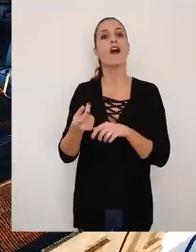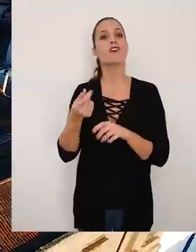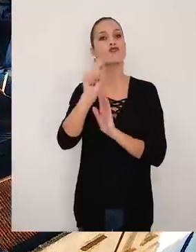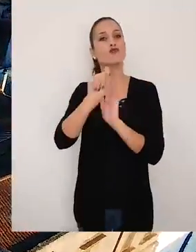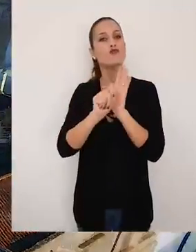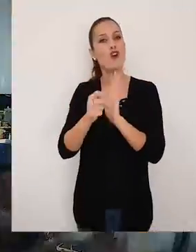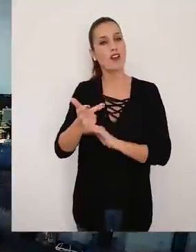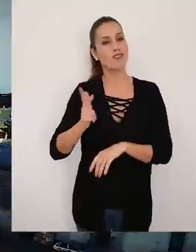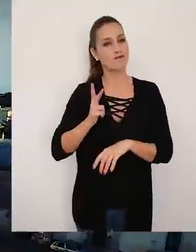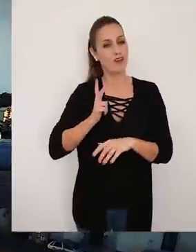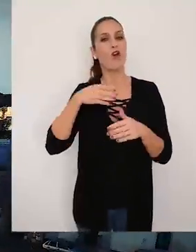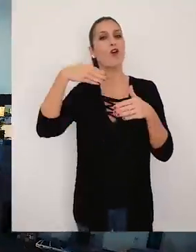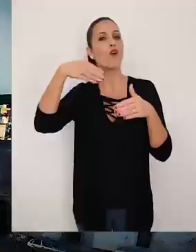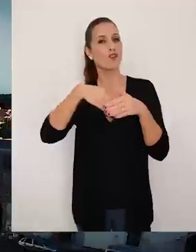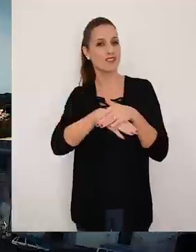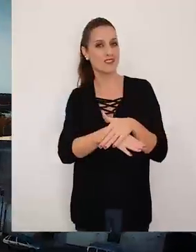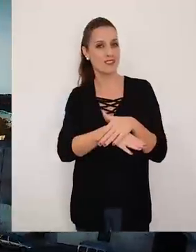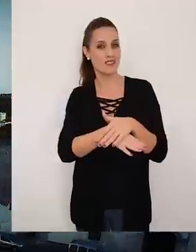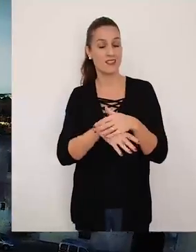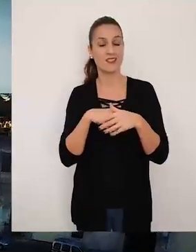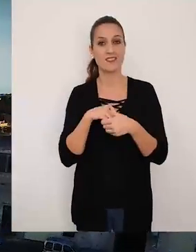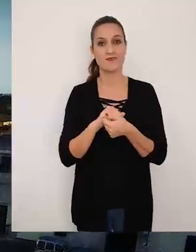con intelligenza e buon gusto.